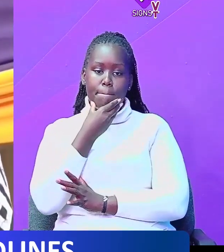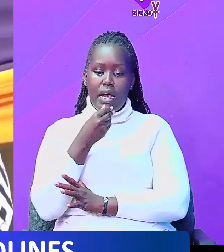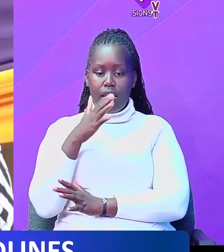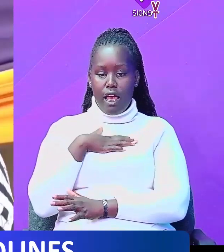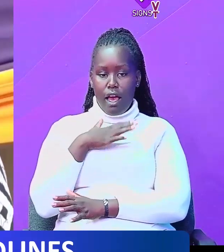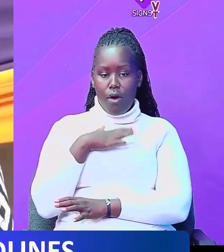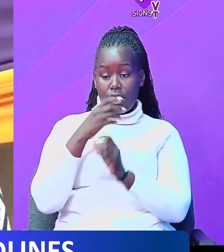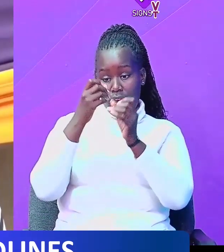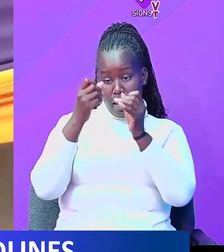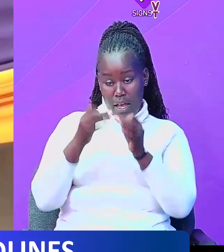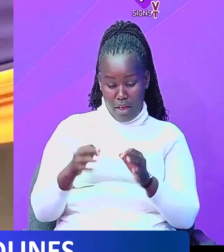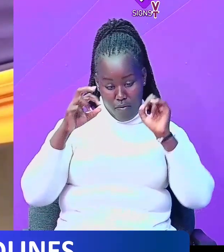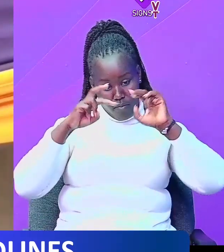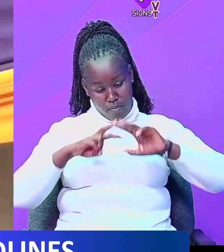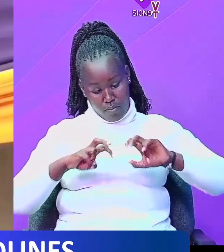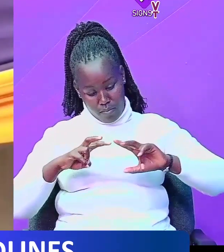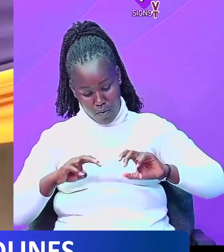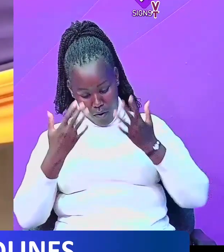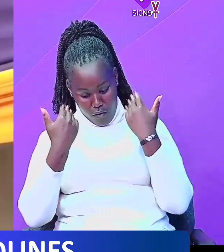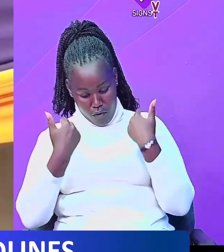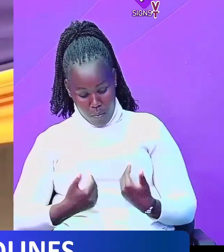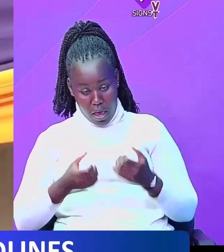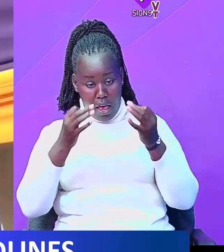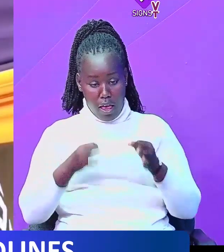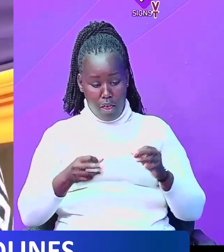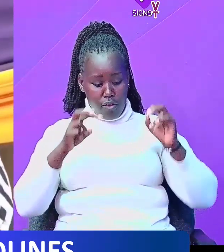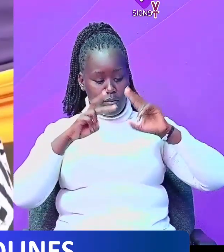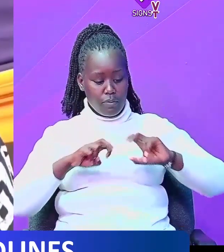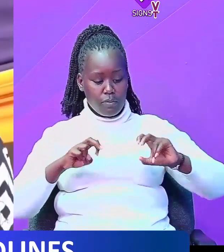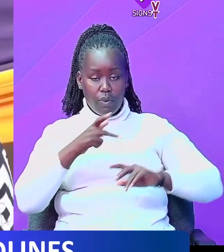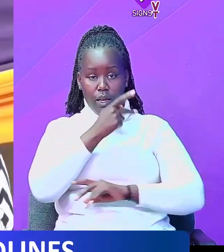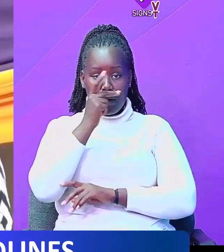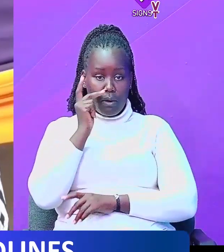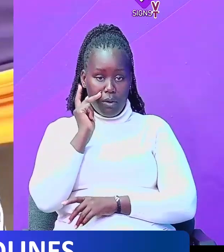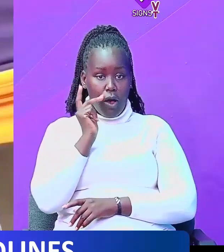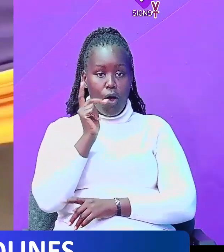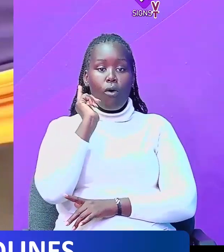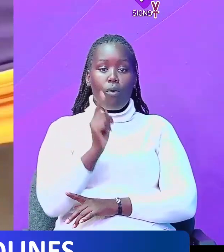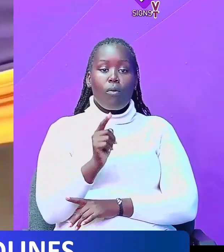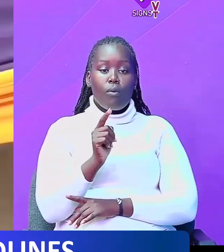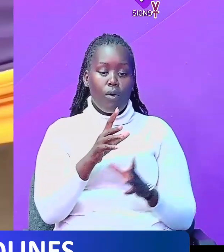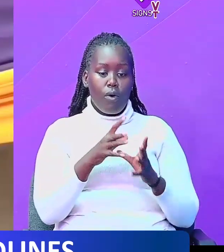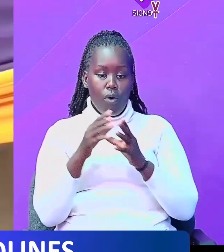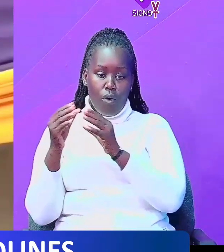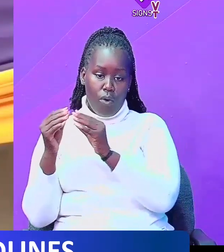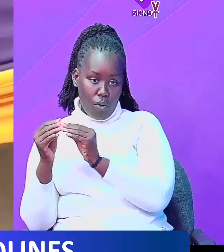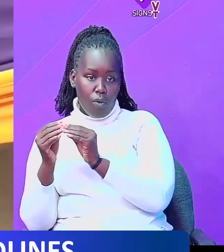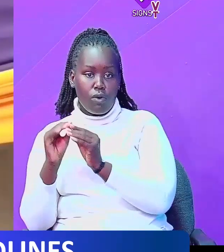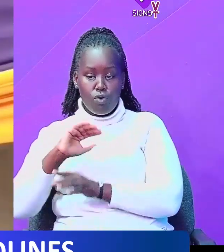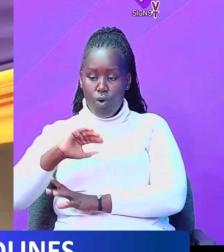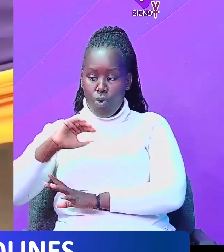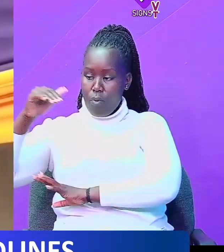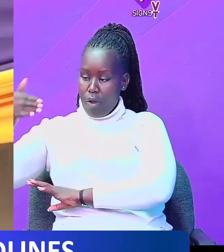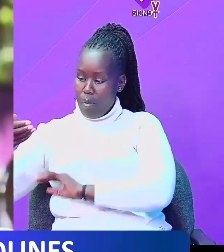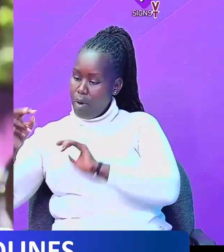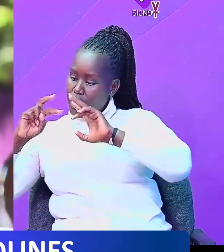Kama unatafuta Wamalwa, kama unatafuta Kalonzo, wewe enda kule wa Munyoro, tafuta Rigiji